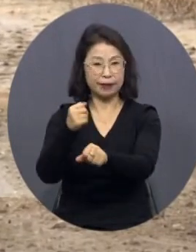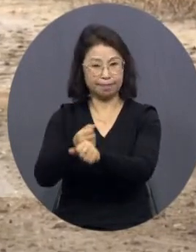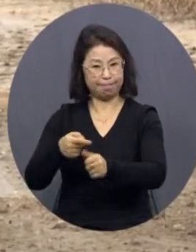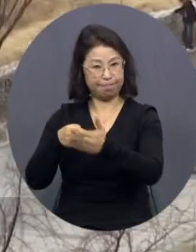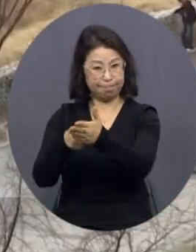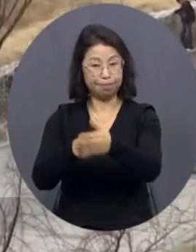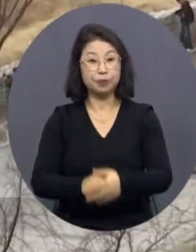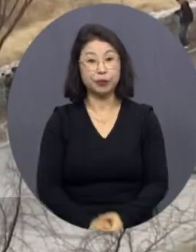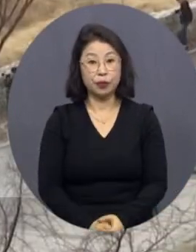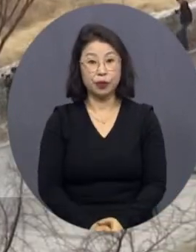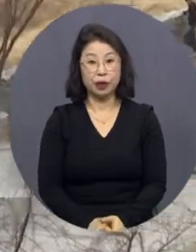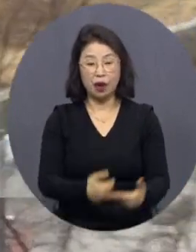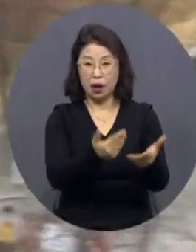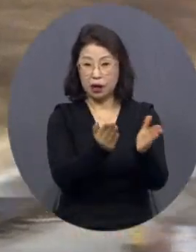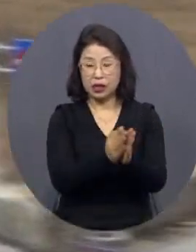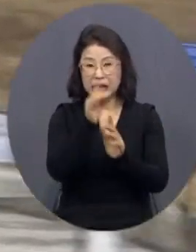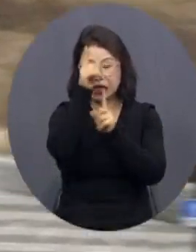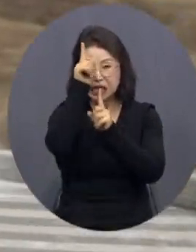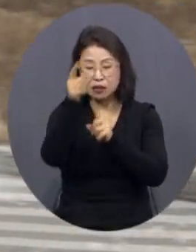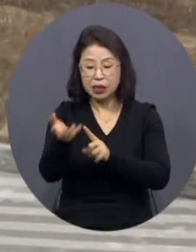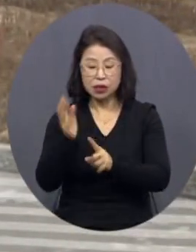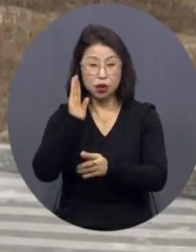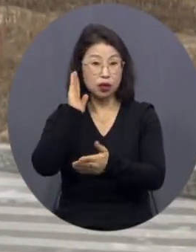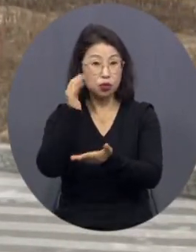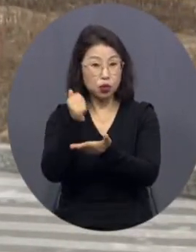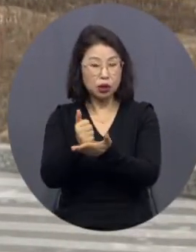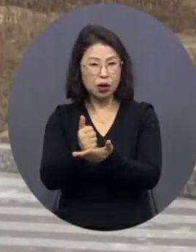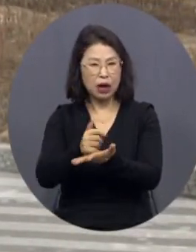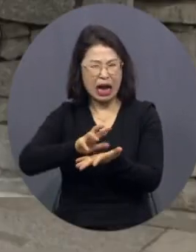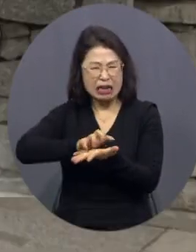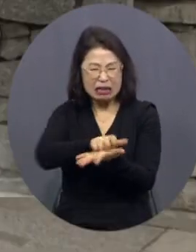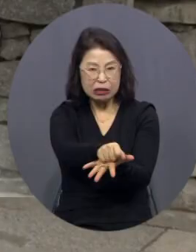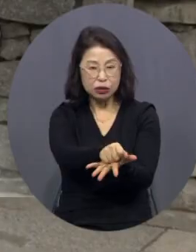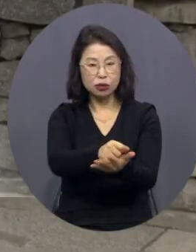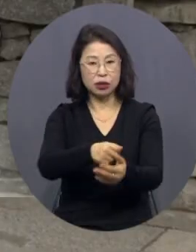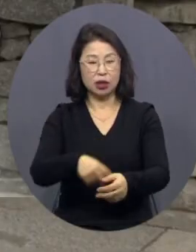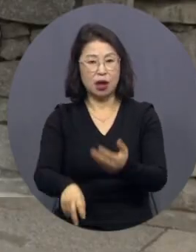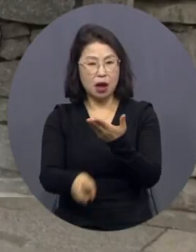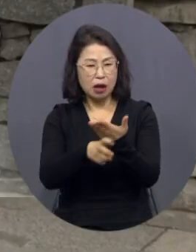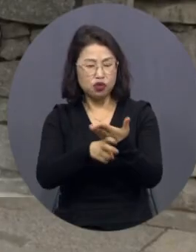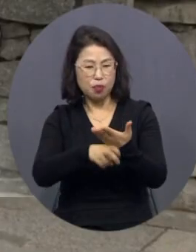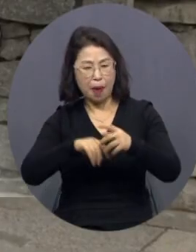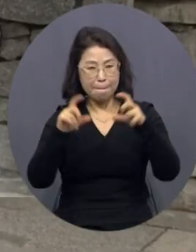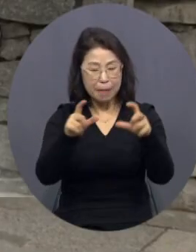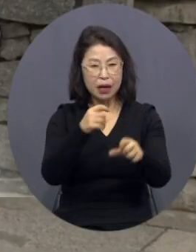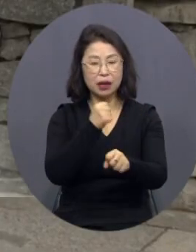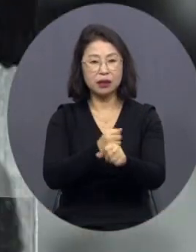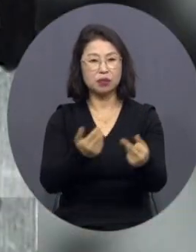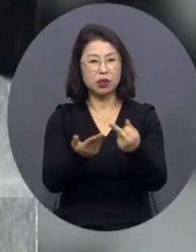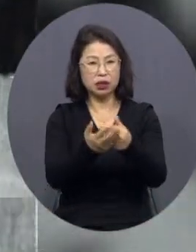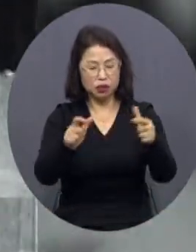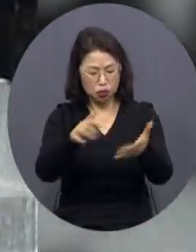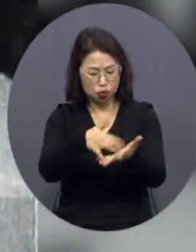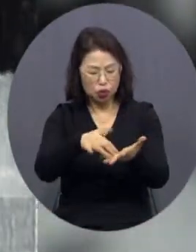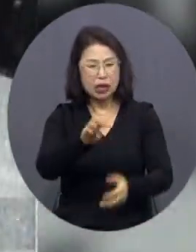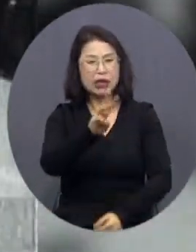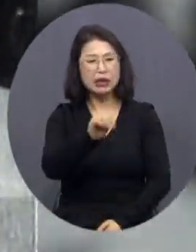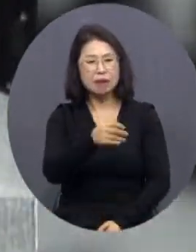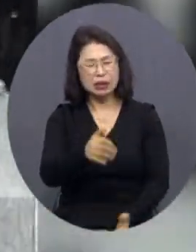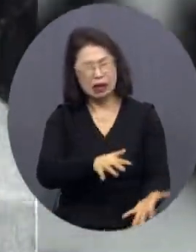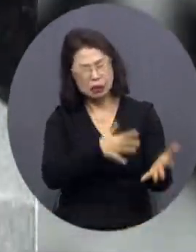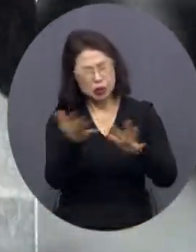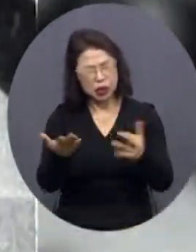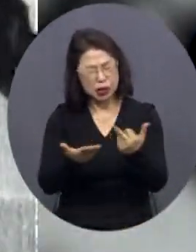요구했습니다 이들은 이승만 전 대통령은 초토화 작전과 불법 개업으로 최소 3만 명이